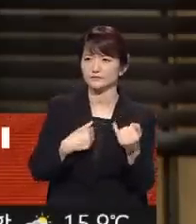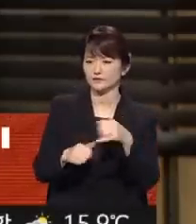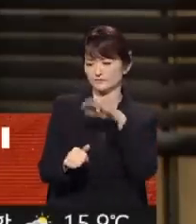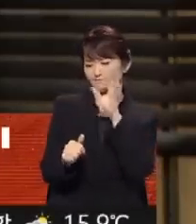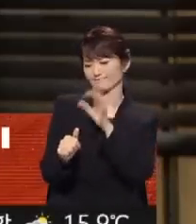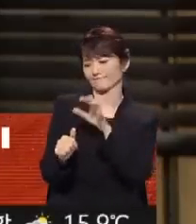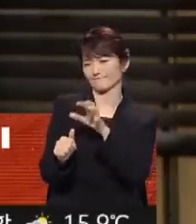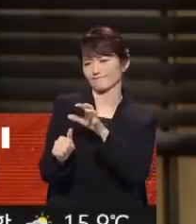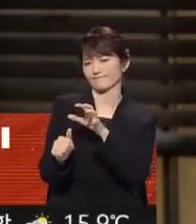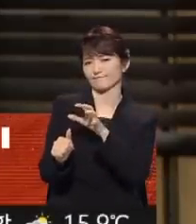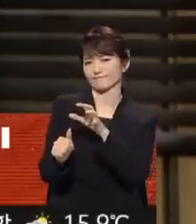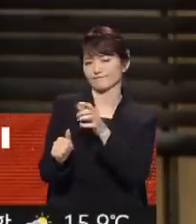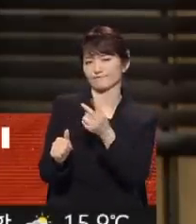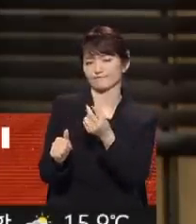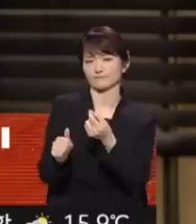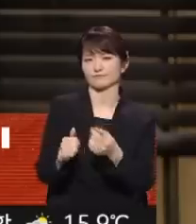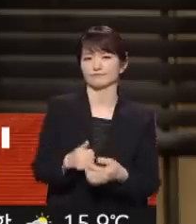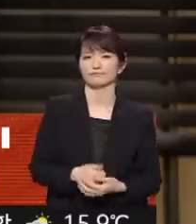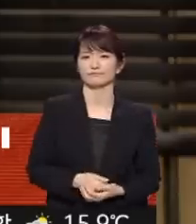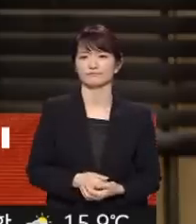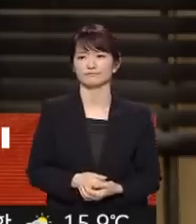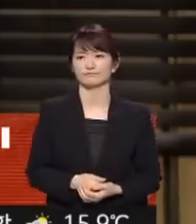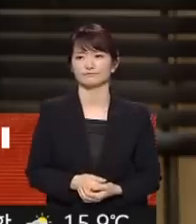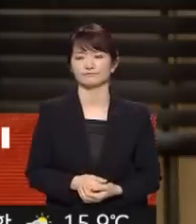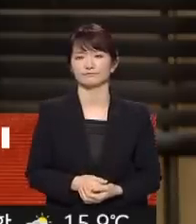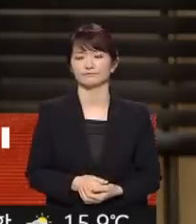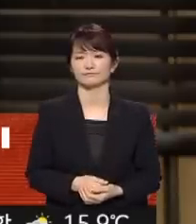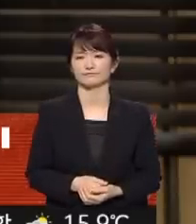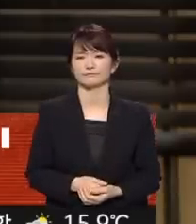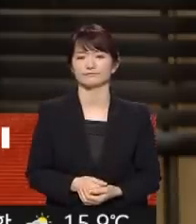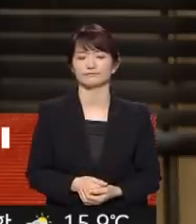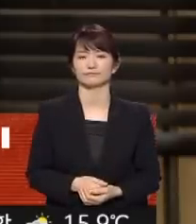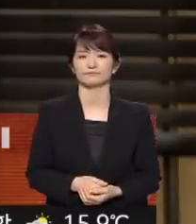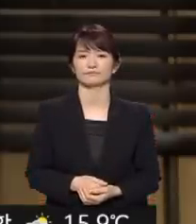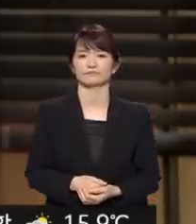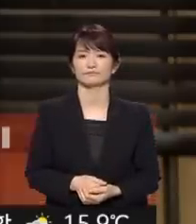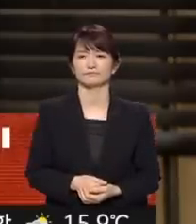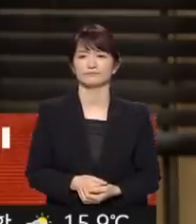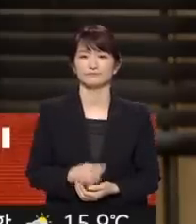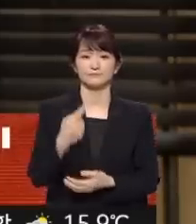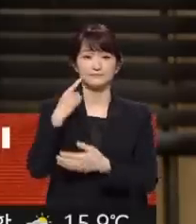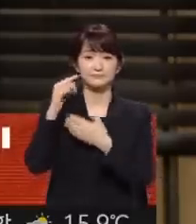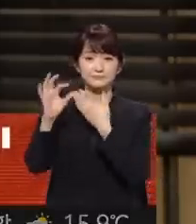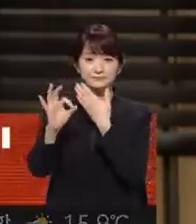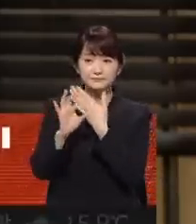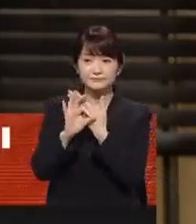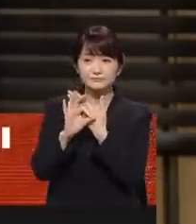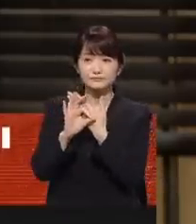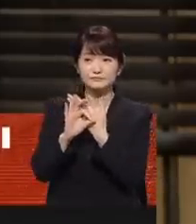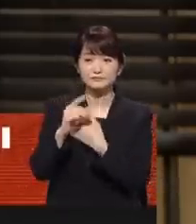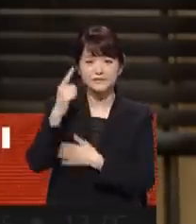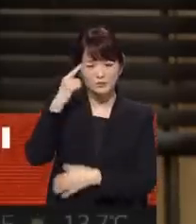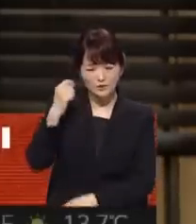아니냐 이렇게 생각했던 것 같아요. 그래서 더 미칠 것 같다라고 얘기도 했었고요. 만약에 이제 왜 이렇게